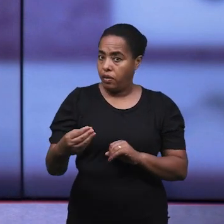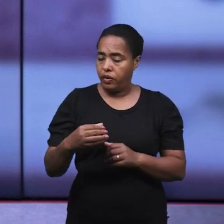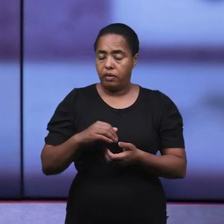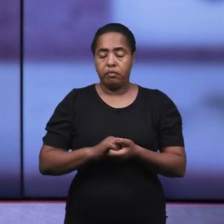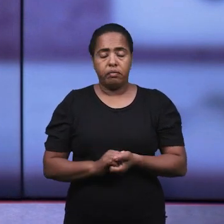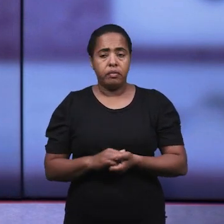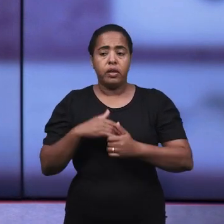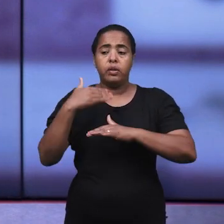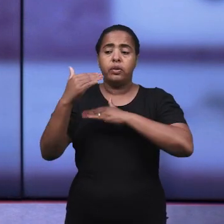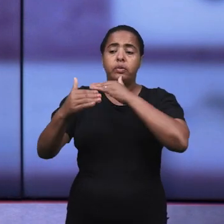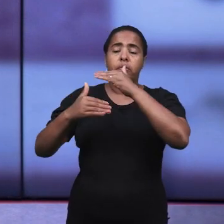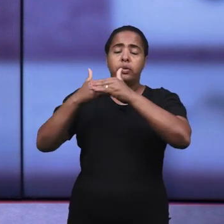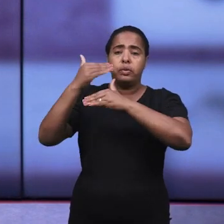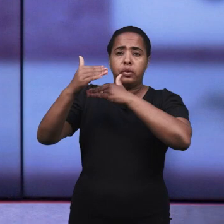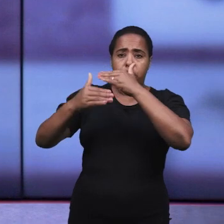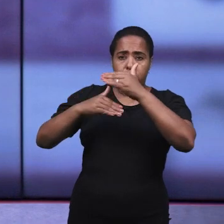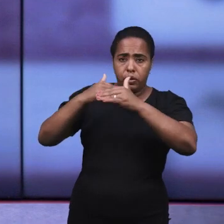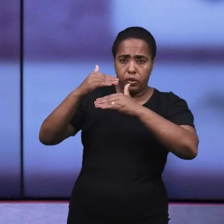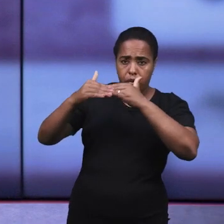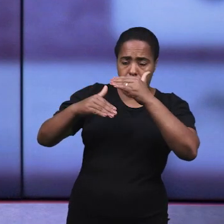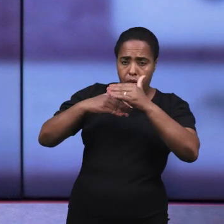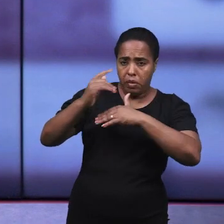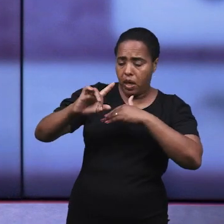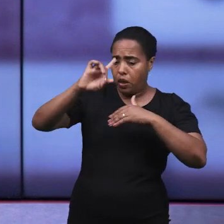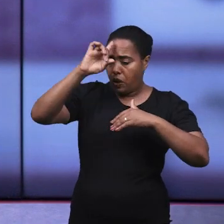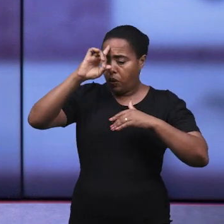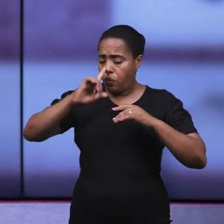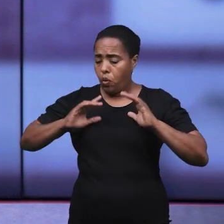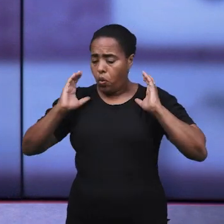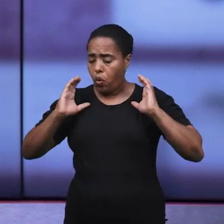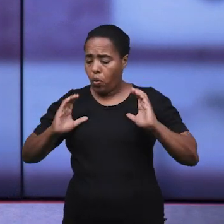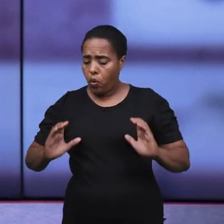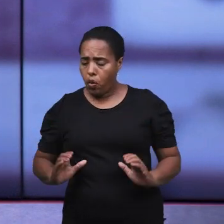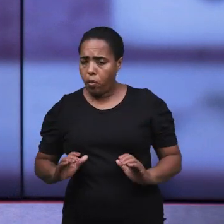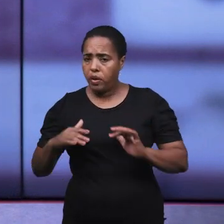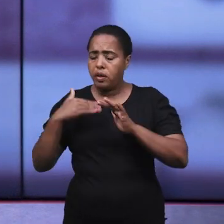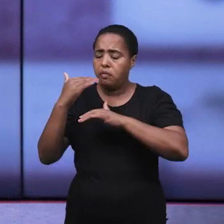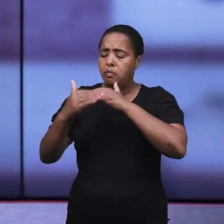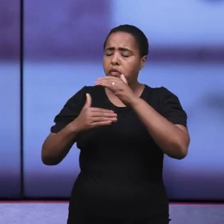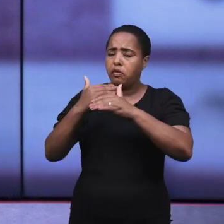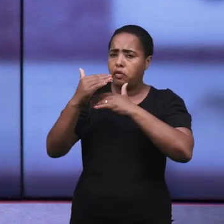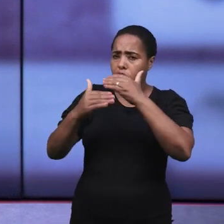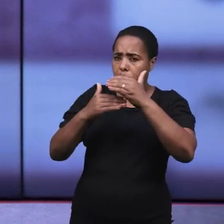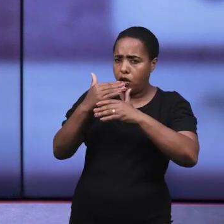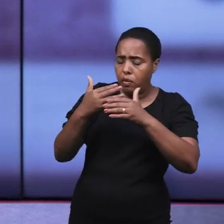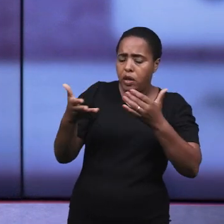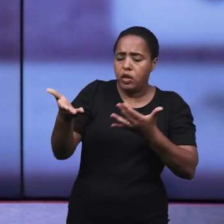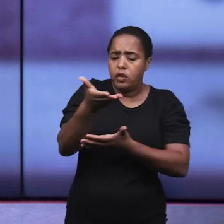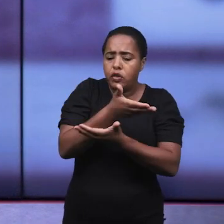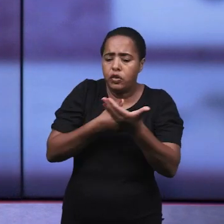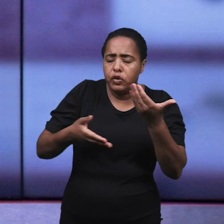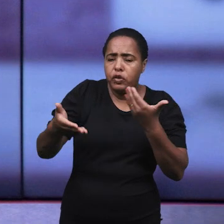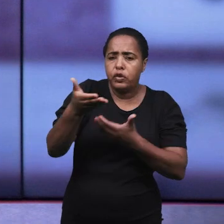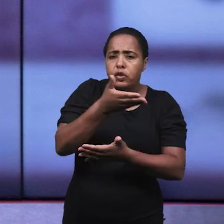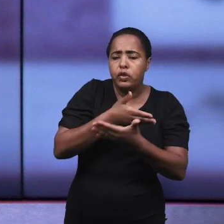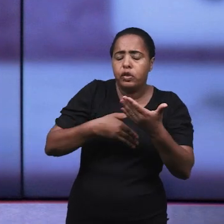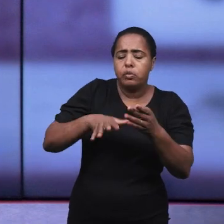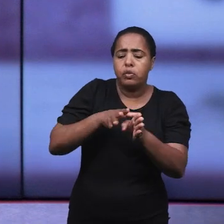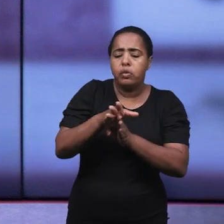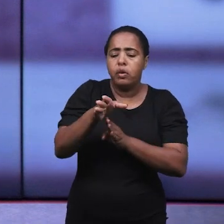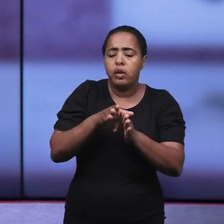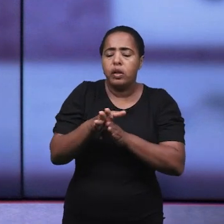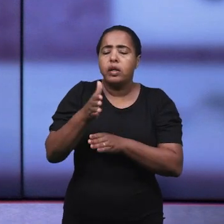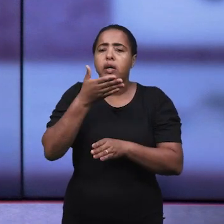avons déjà dit, le développement et la formation du caractère, c'est un processus psychodynamique